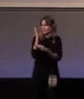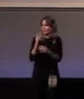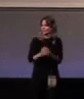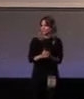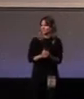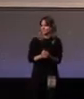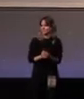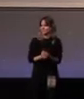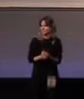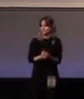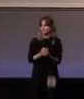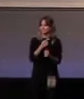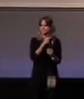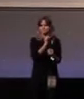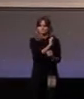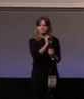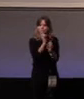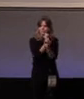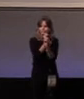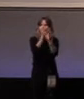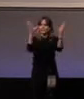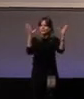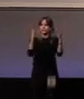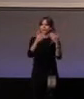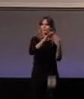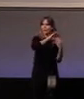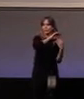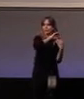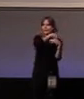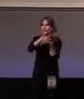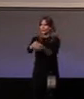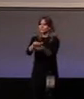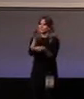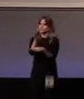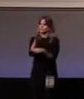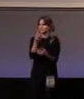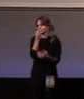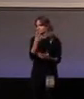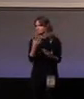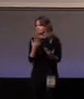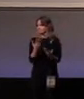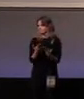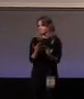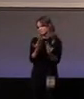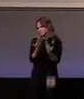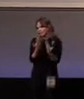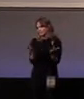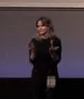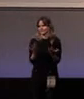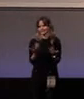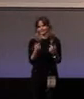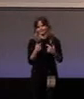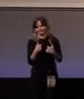de yo vision of mobile inclusief ietsje is of ik u weet welke